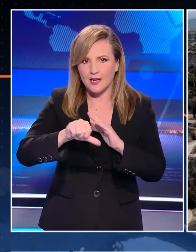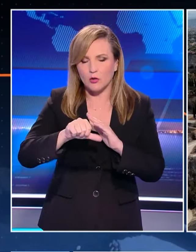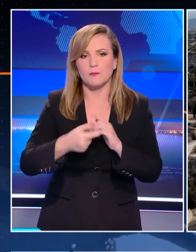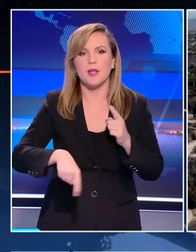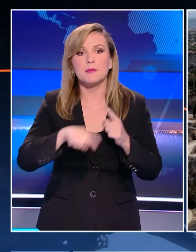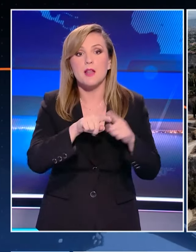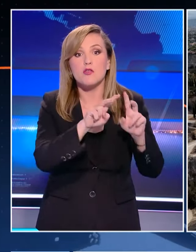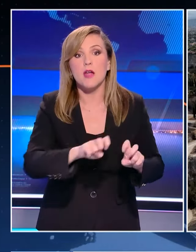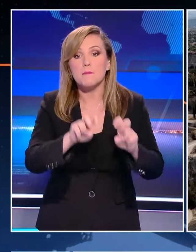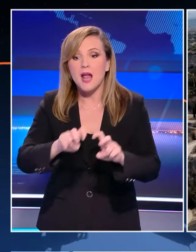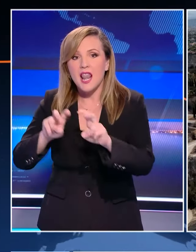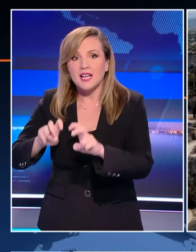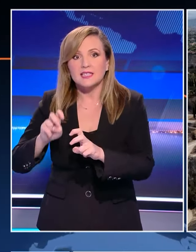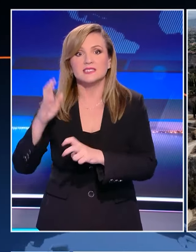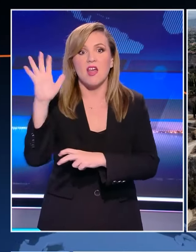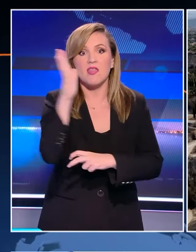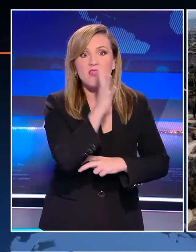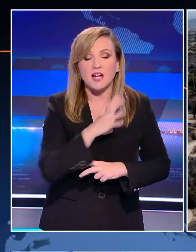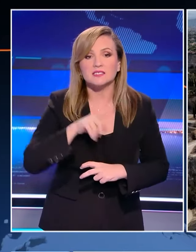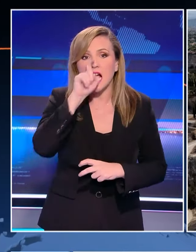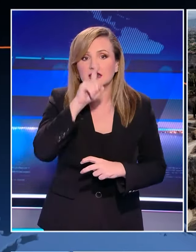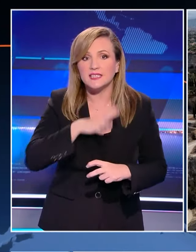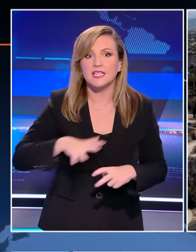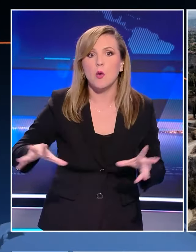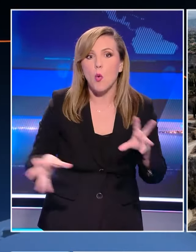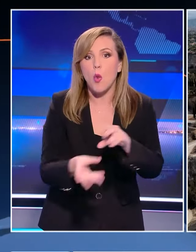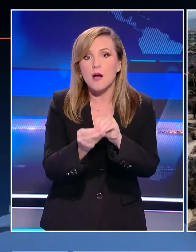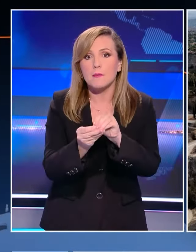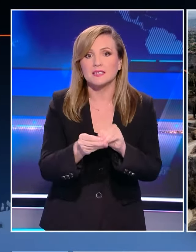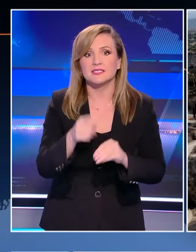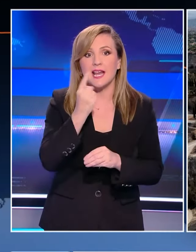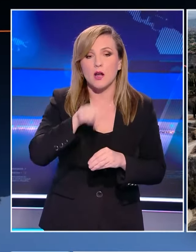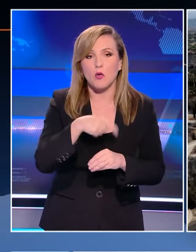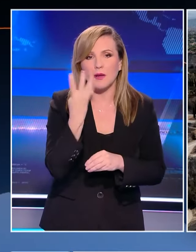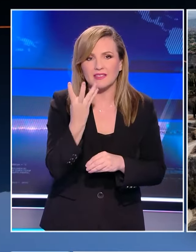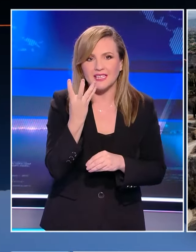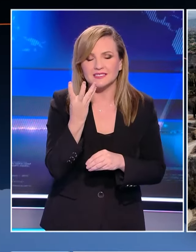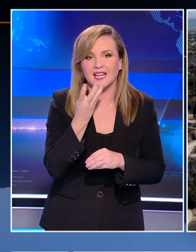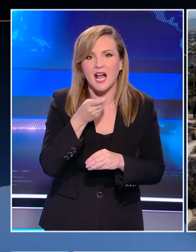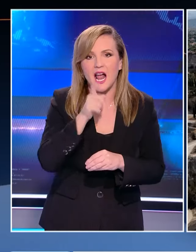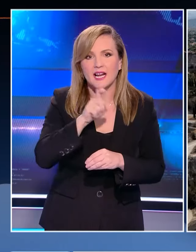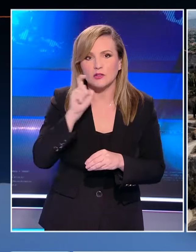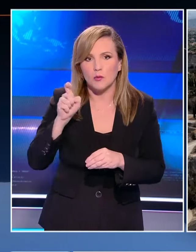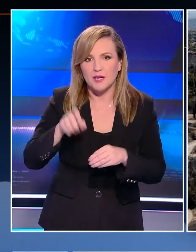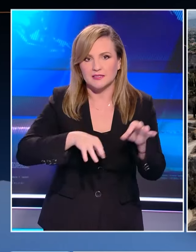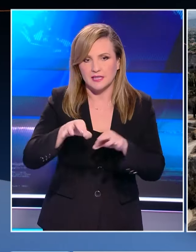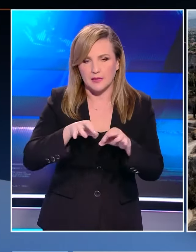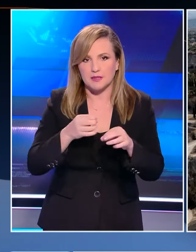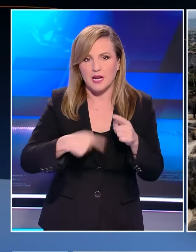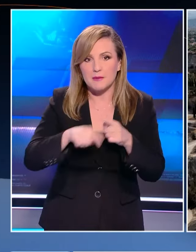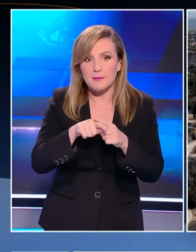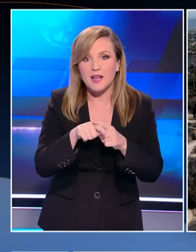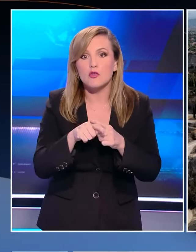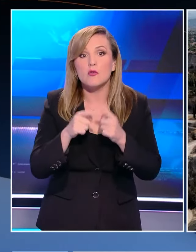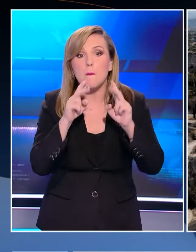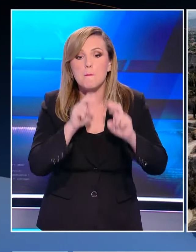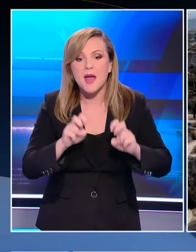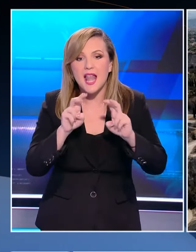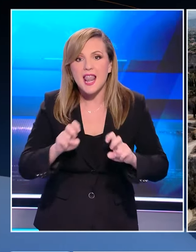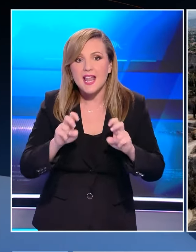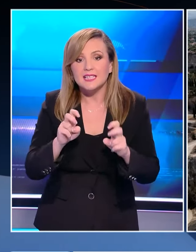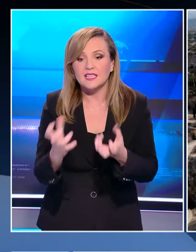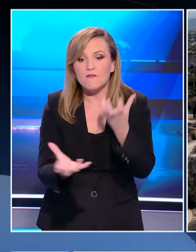μελέτες σε όλα τα δάση της Αττικής συνολικής επιφάνειας 1,4 εκατομμυρίων στρεμμάτων, εκπόνηση αντιπυρικών μελετών για